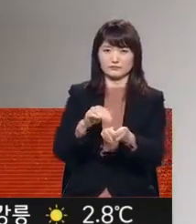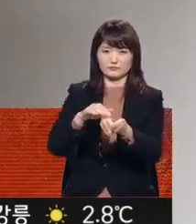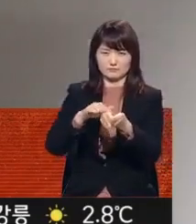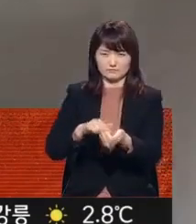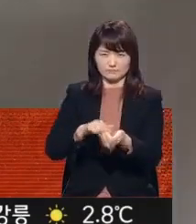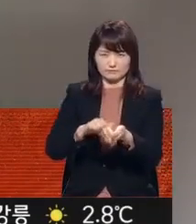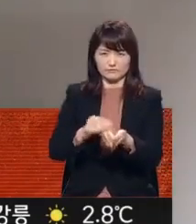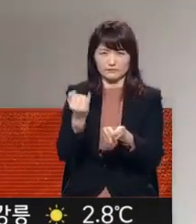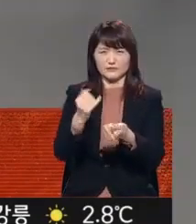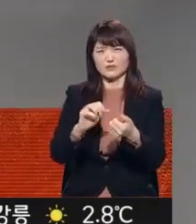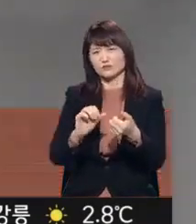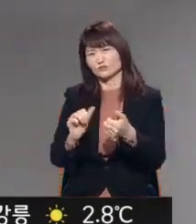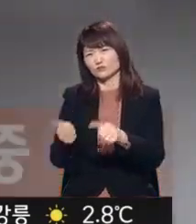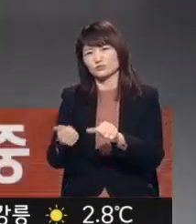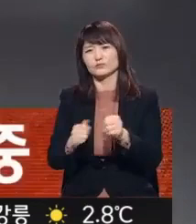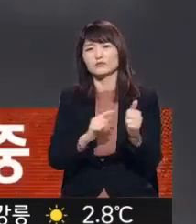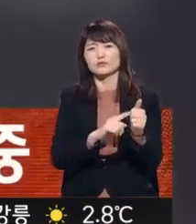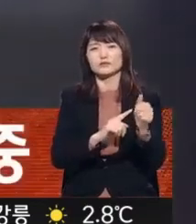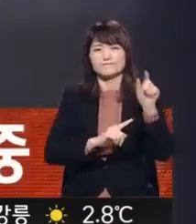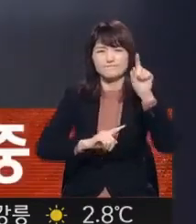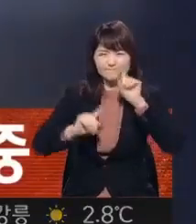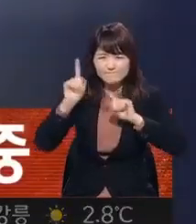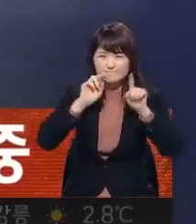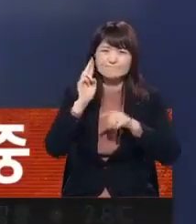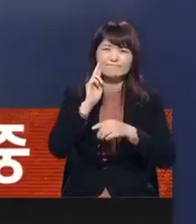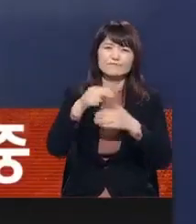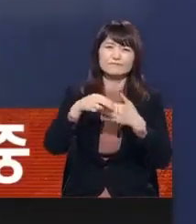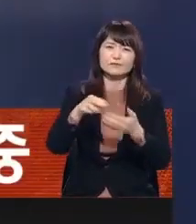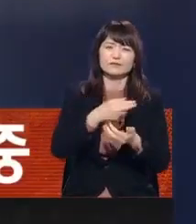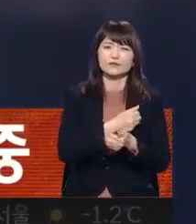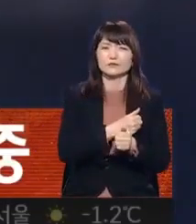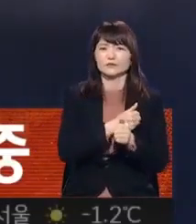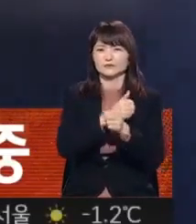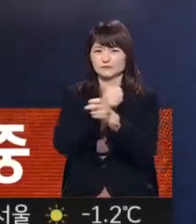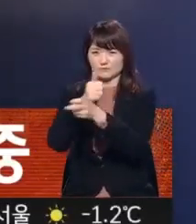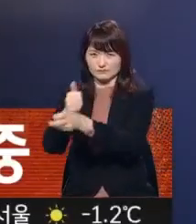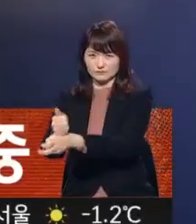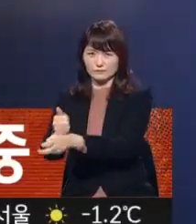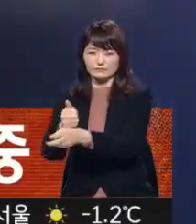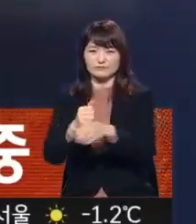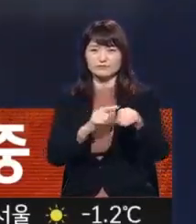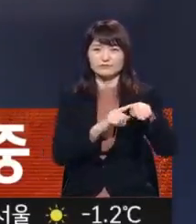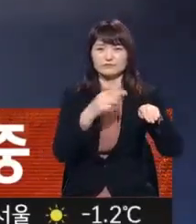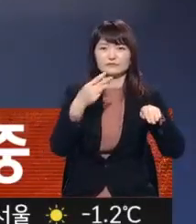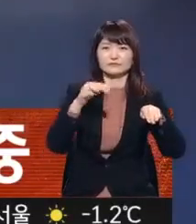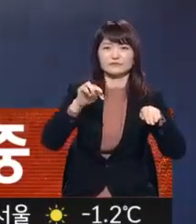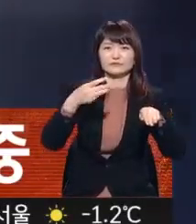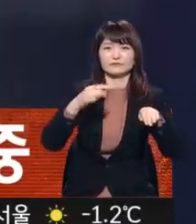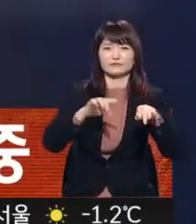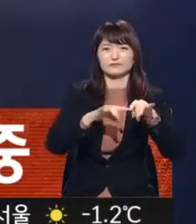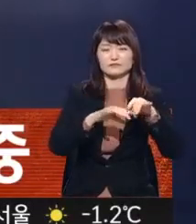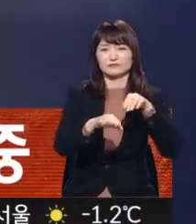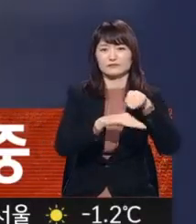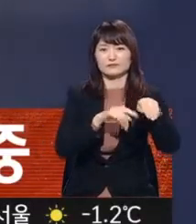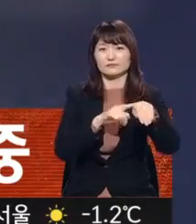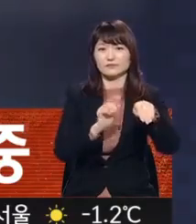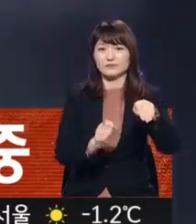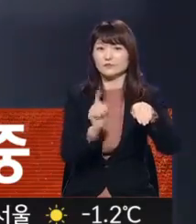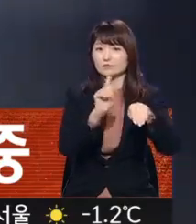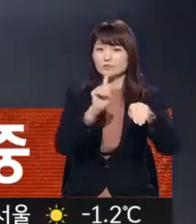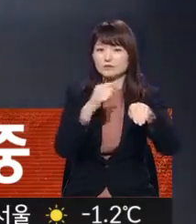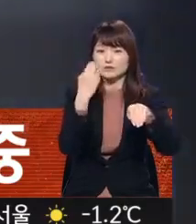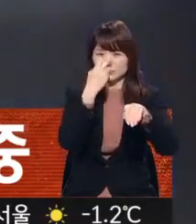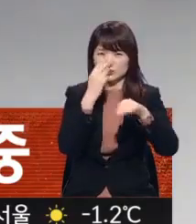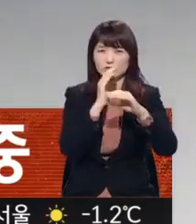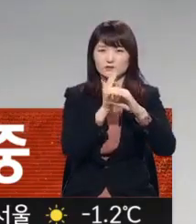결국 목숨을 잃었습니다. 남성은 큰 부상을 입고 병원으로 이송이 됐습니다. 이 차는 테슬라의 전기차였는데요. 사고 원인은 아직